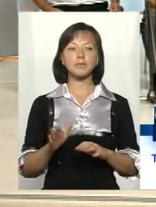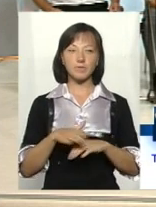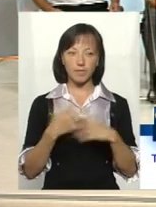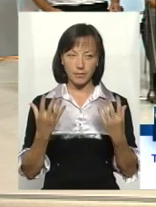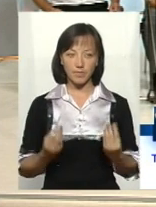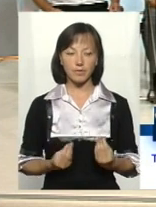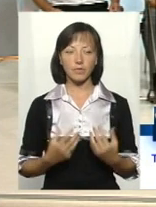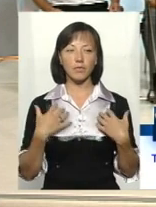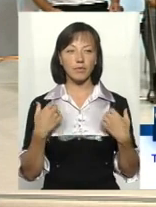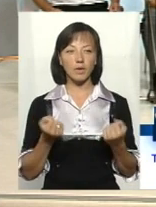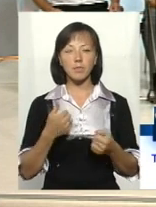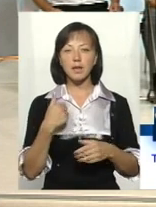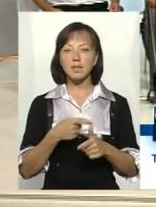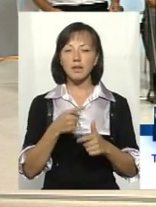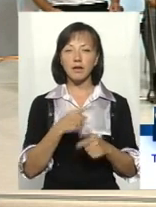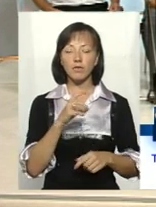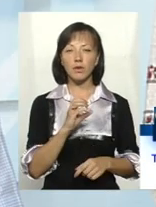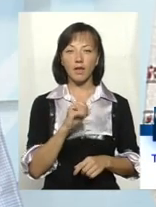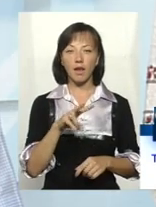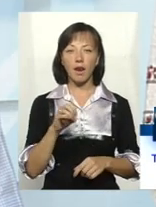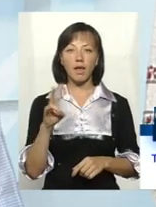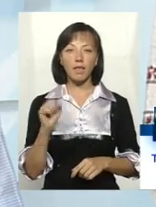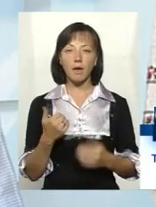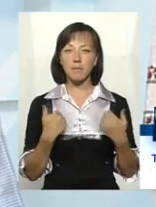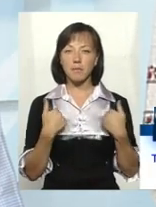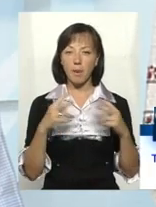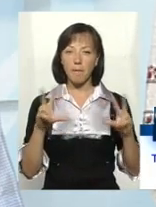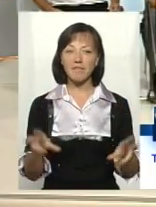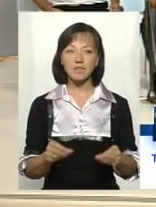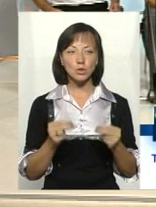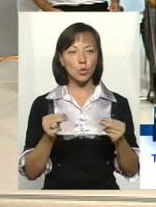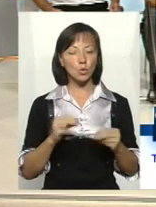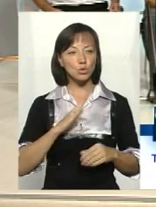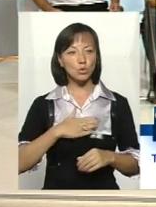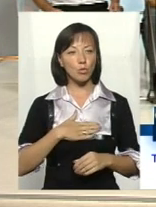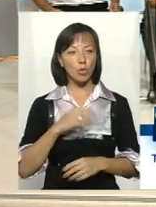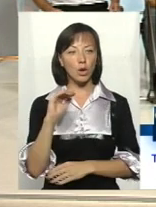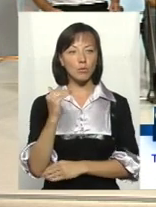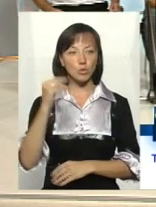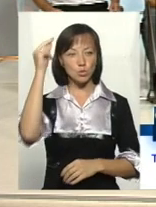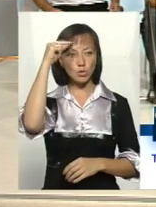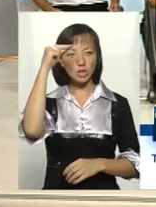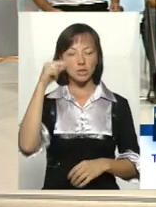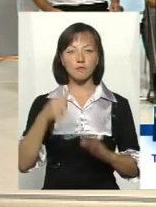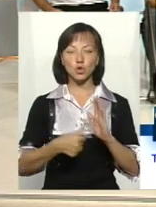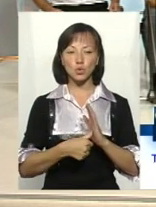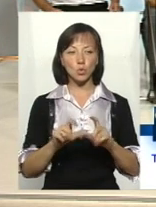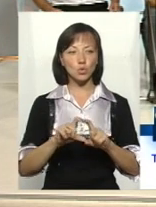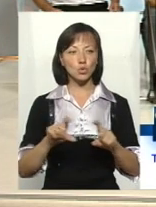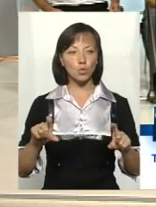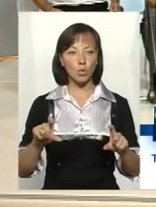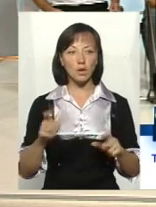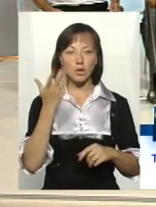Здравствуйте. Доброго здоров'я. Мене зовут Єлена. Мені повезло, що мій дитина вчився в 6-й школі